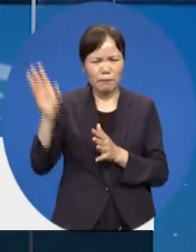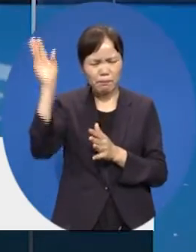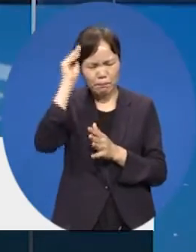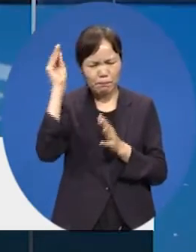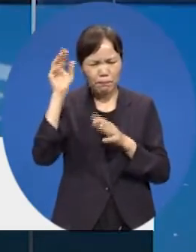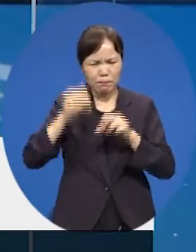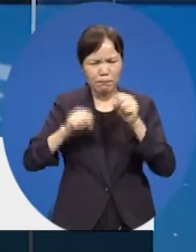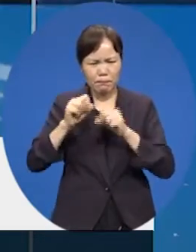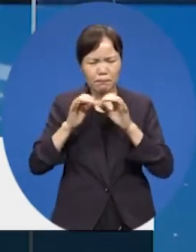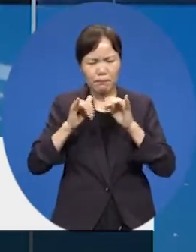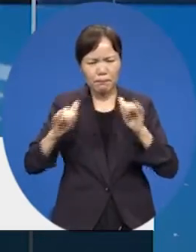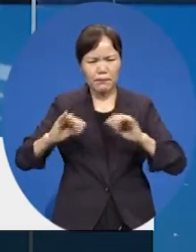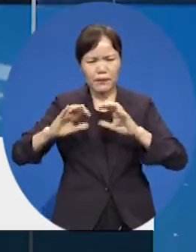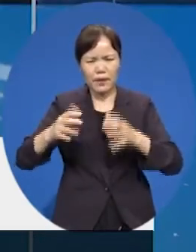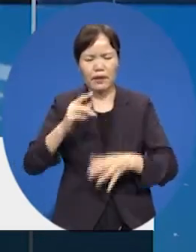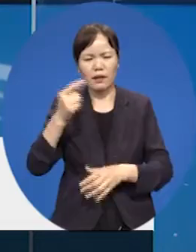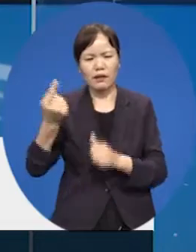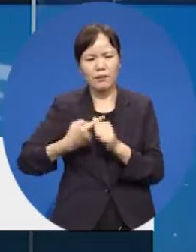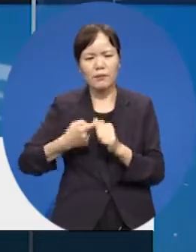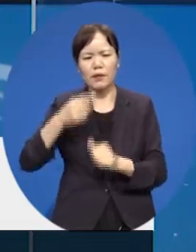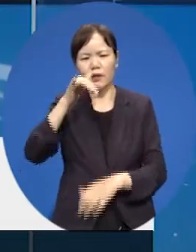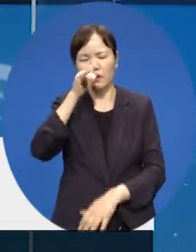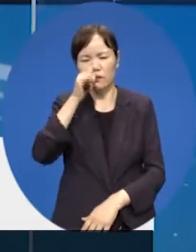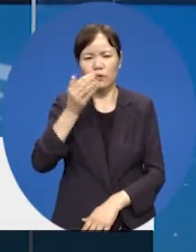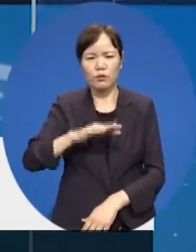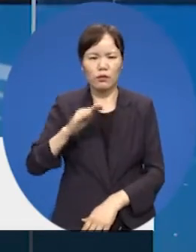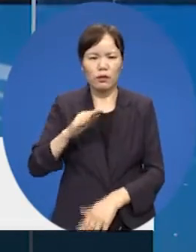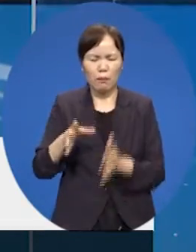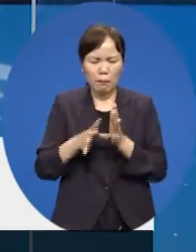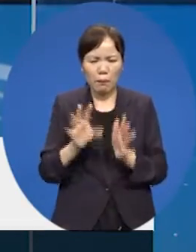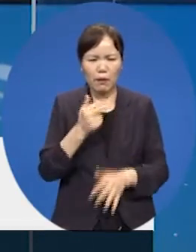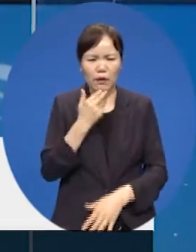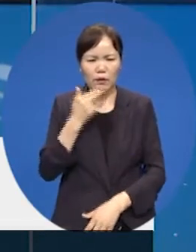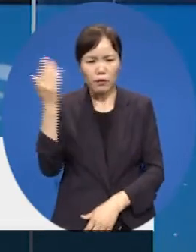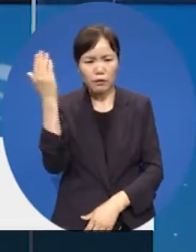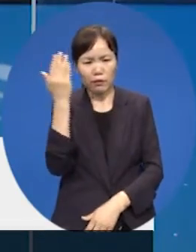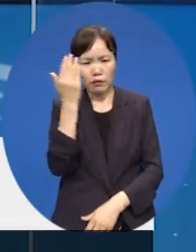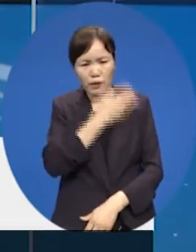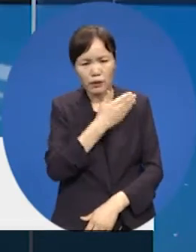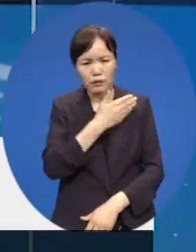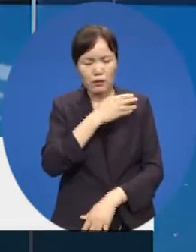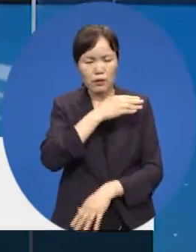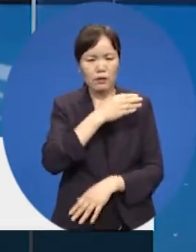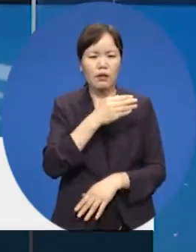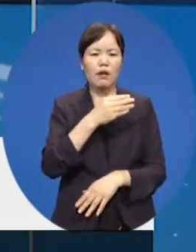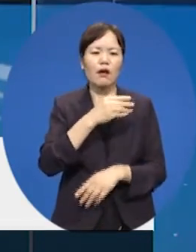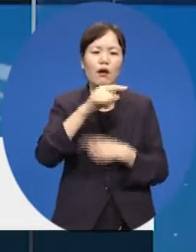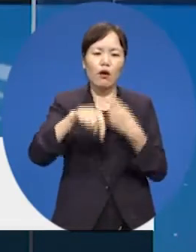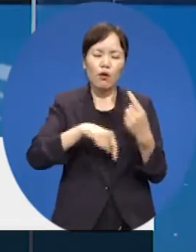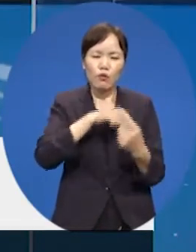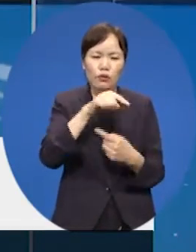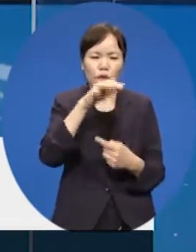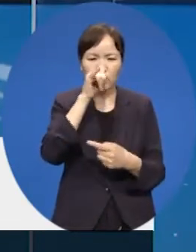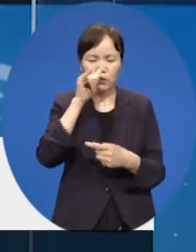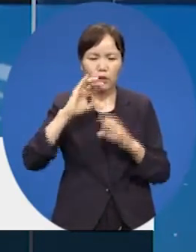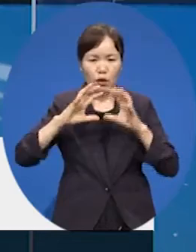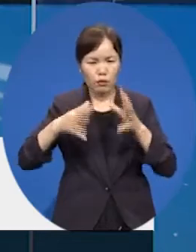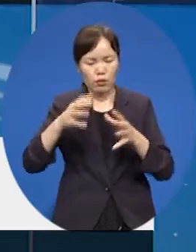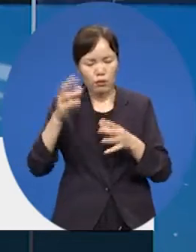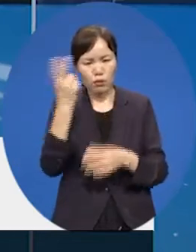정비해서 찬 혹하지 않고 위생적인 방식으로 개시 용 산업을 그렇게 운영할 수 있도록 가 관리를 할 수